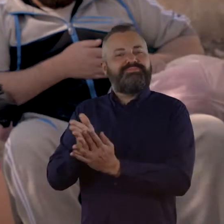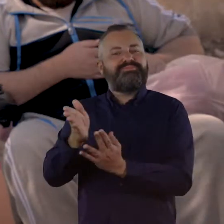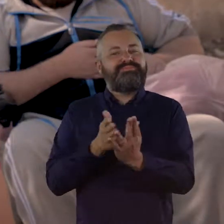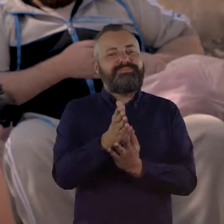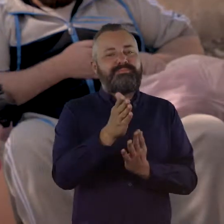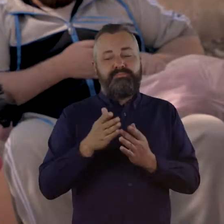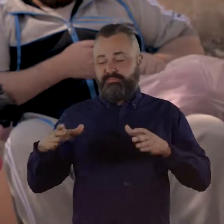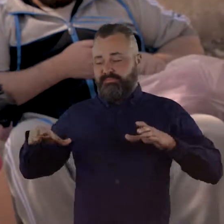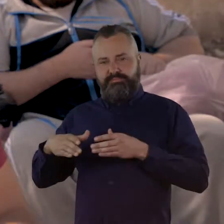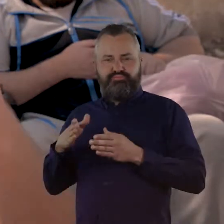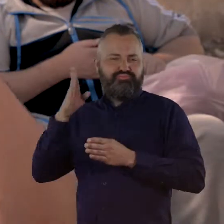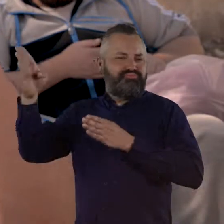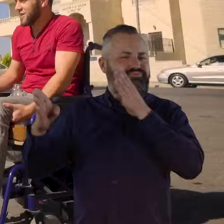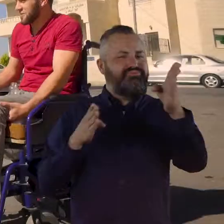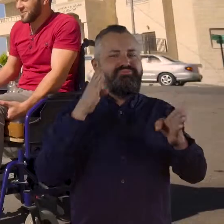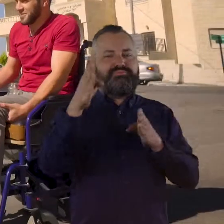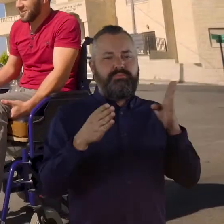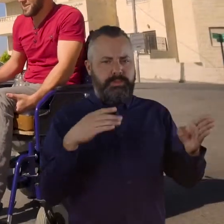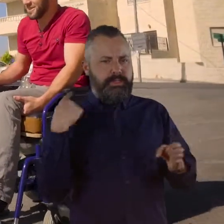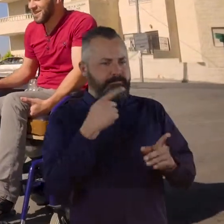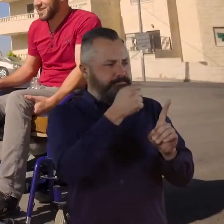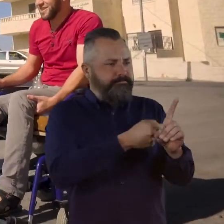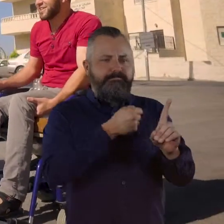J'habite avec d'autres personnes handicapées et nous sortons beaucoup.